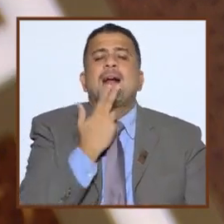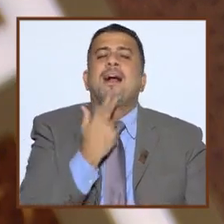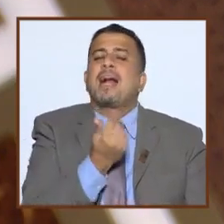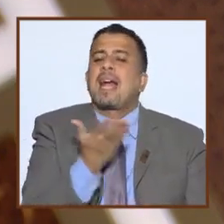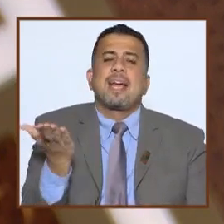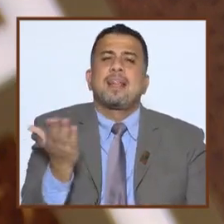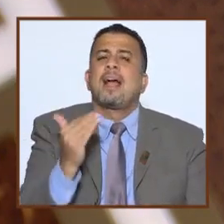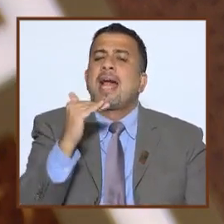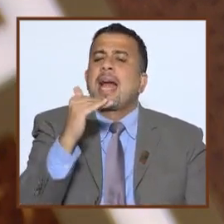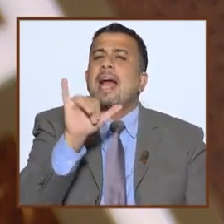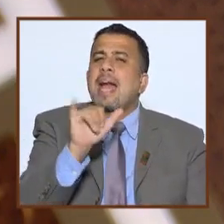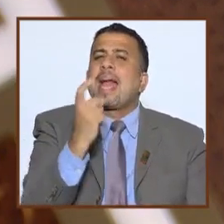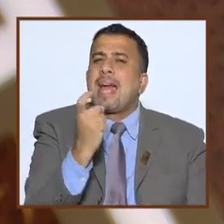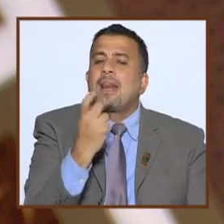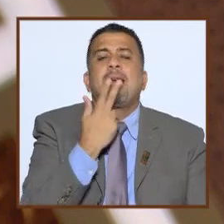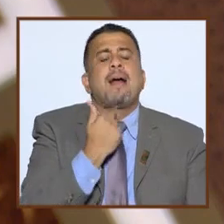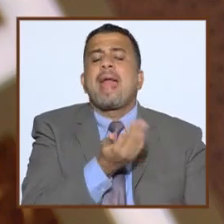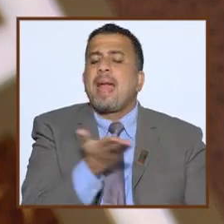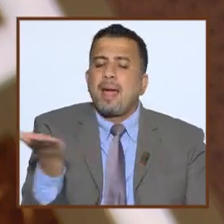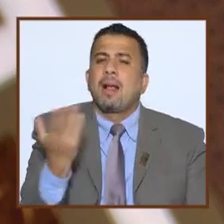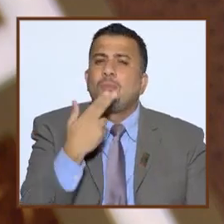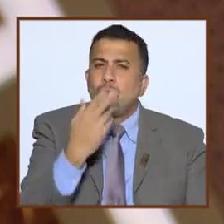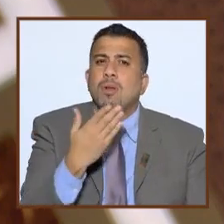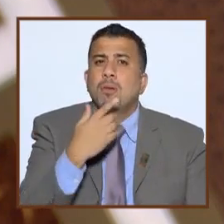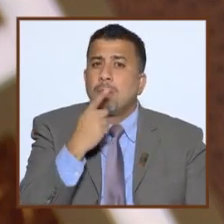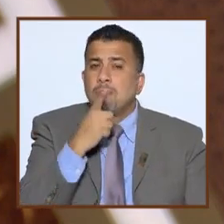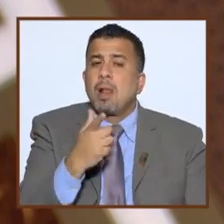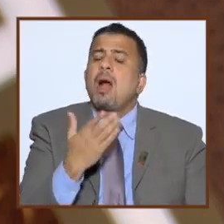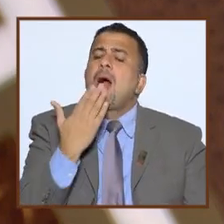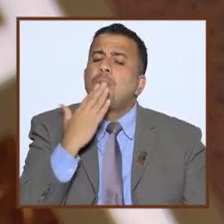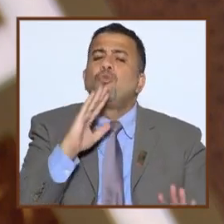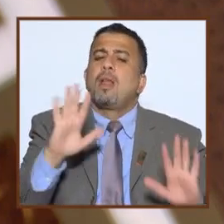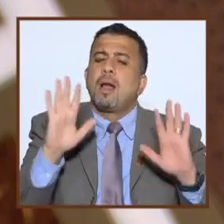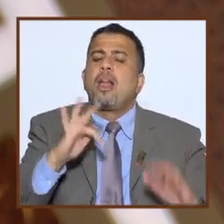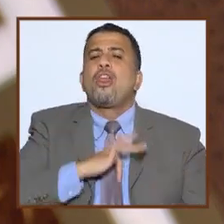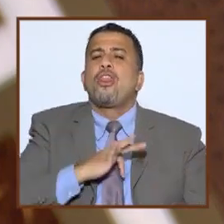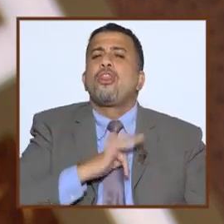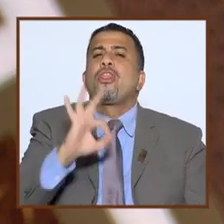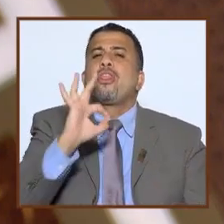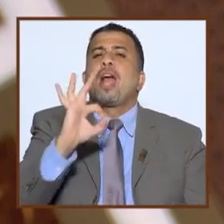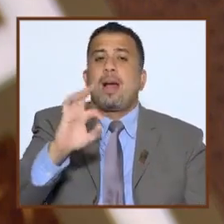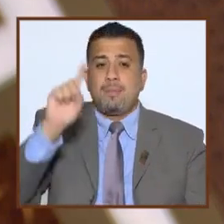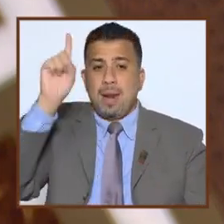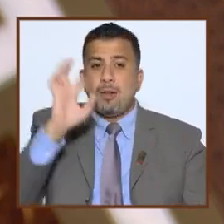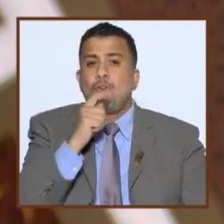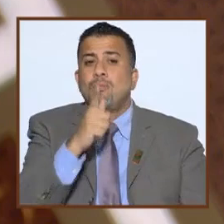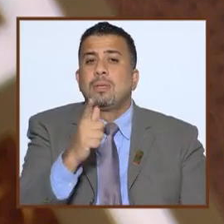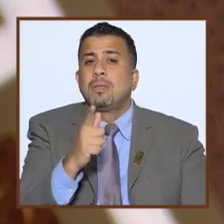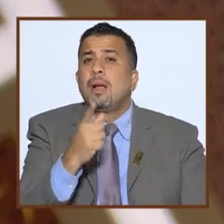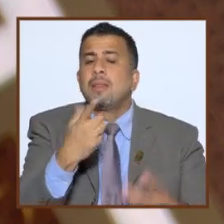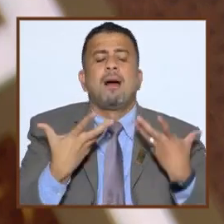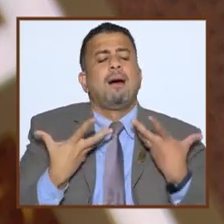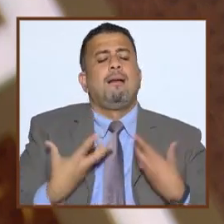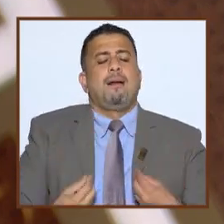وجميله جدا وهي في واقع الامر فيها سائل وفيها ثقه بالله وحسن بالله وتسليه